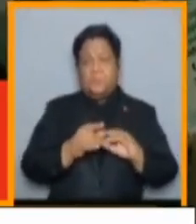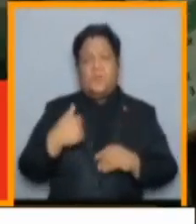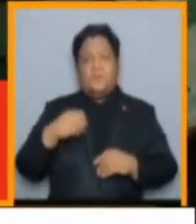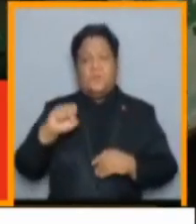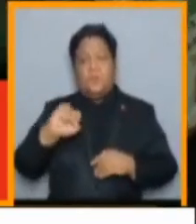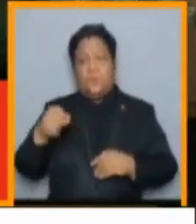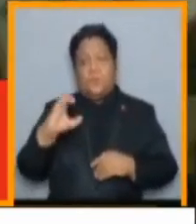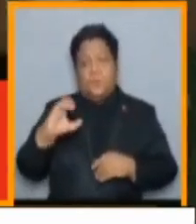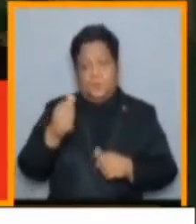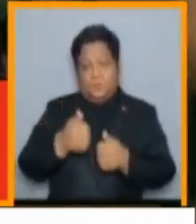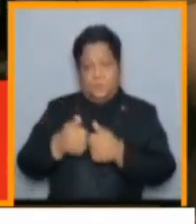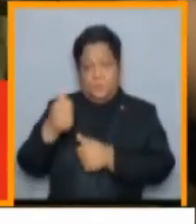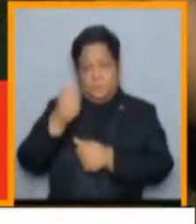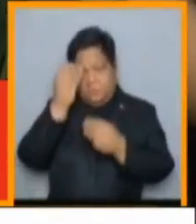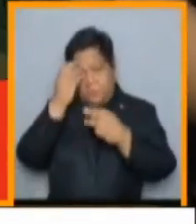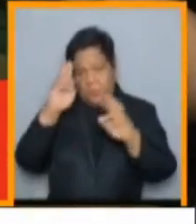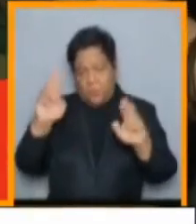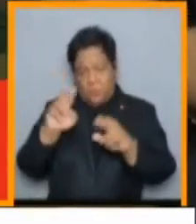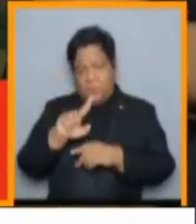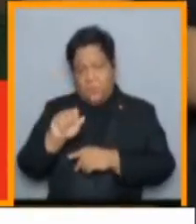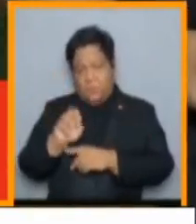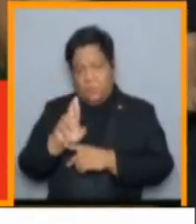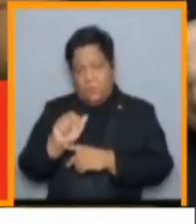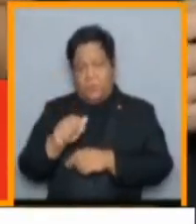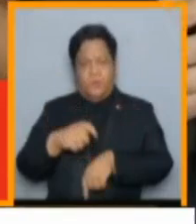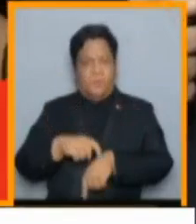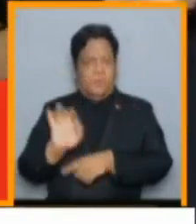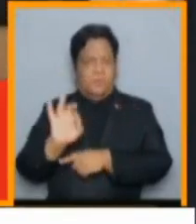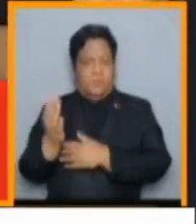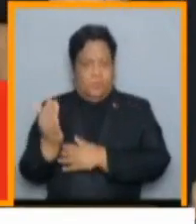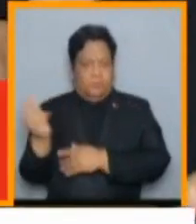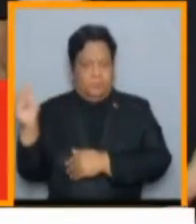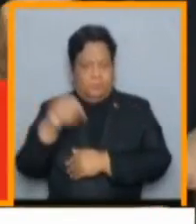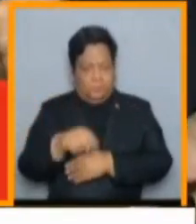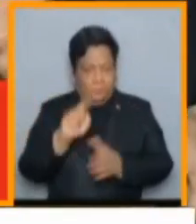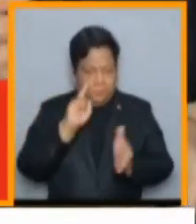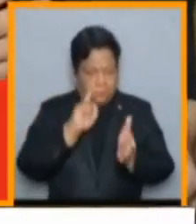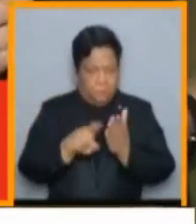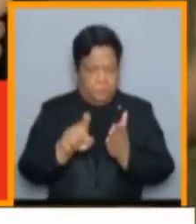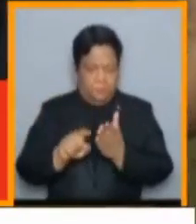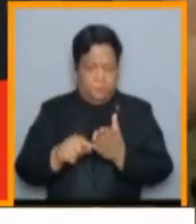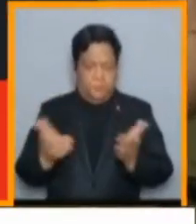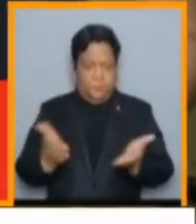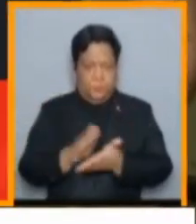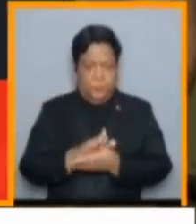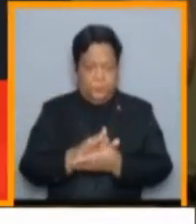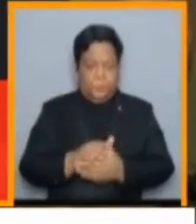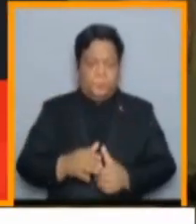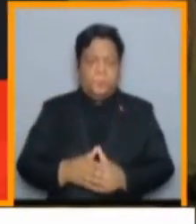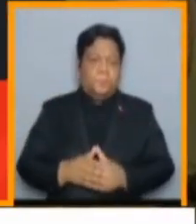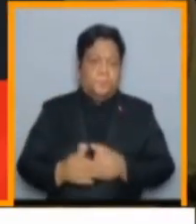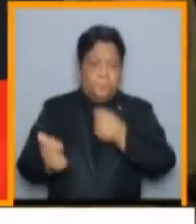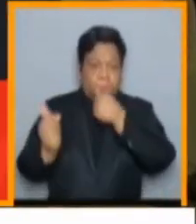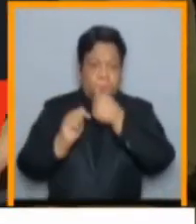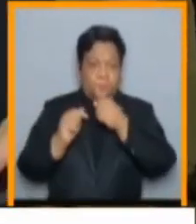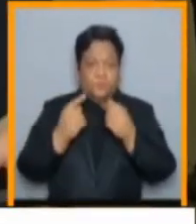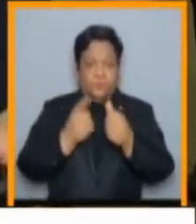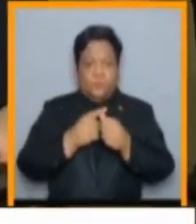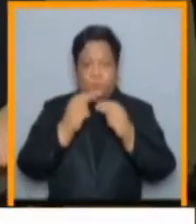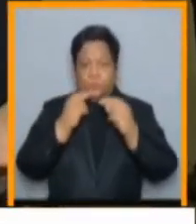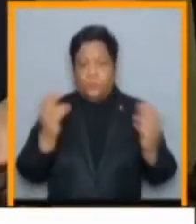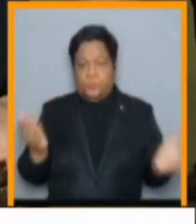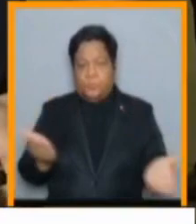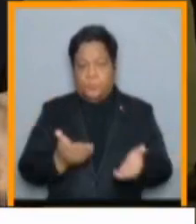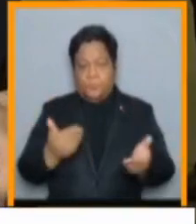alas 9 ng umaga para inspeksyonin at bumisita sa eskwelahan. Yan ang unang balita mula rito sa San Juan City. Ako si